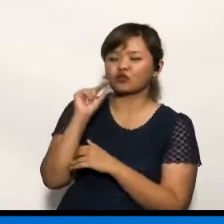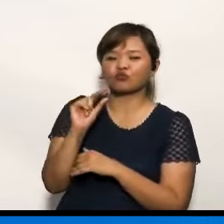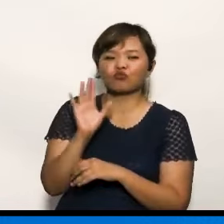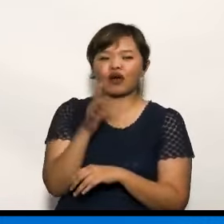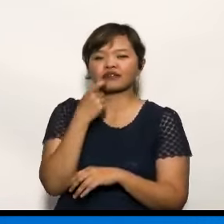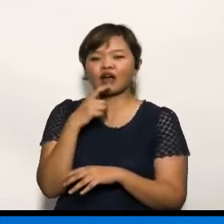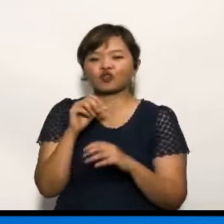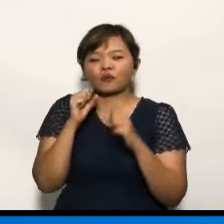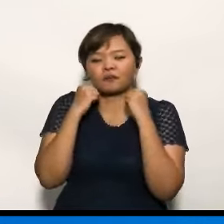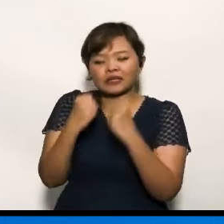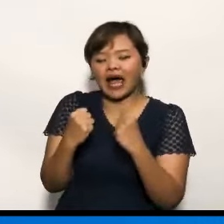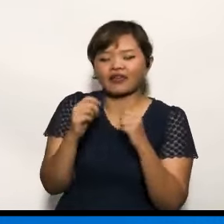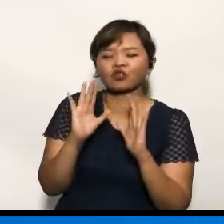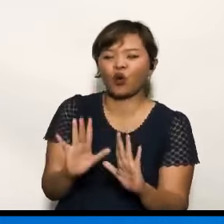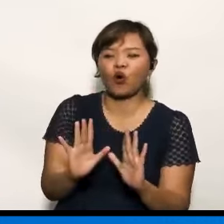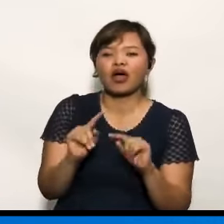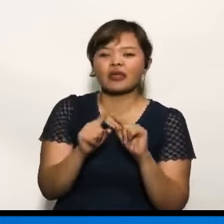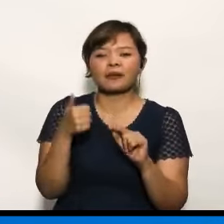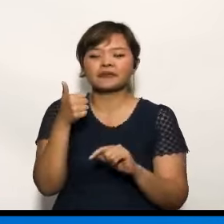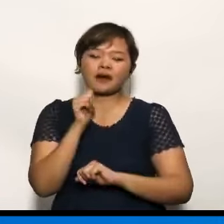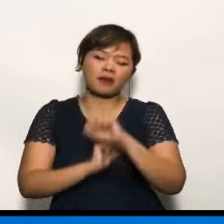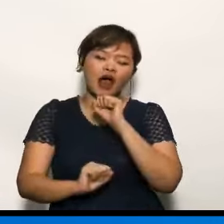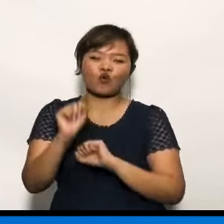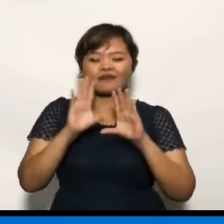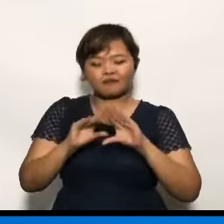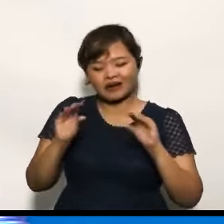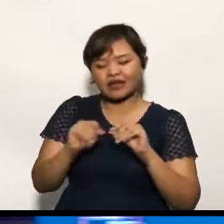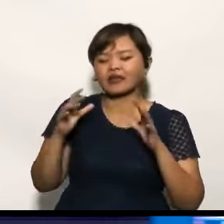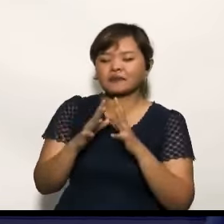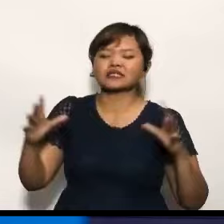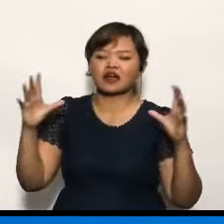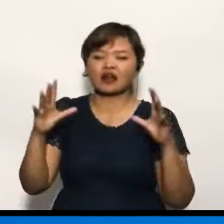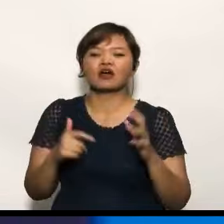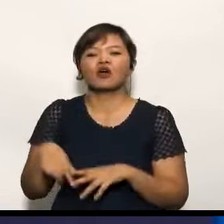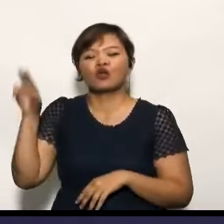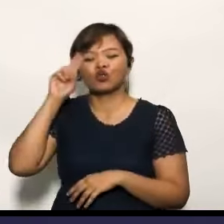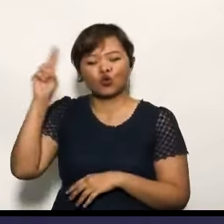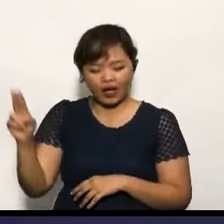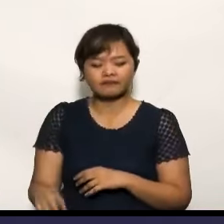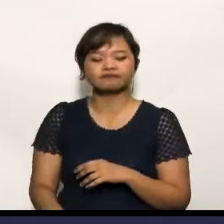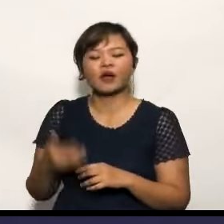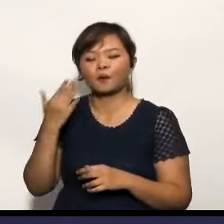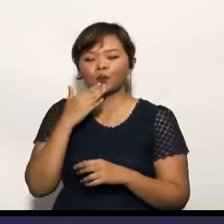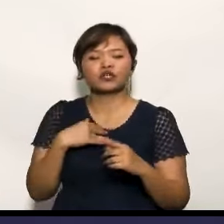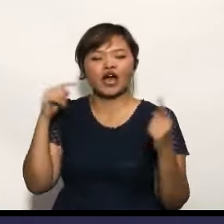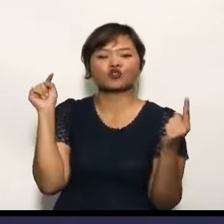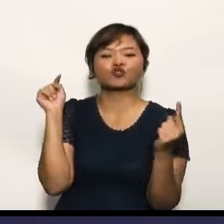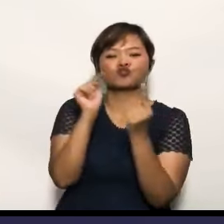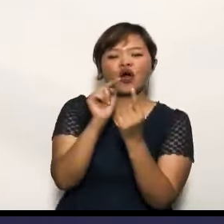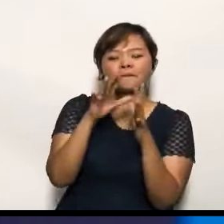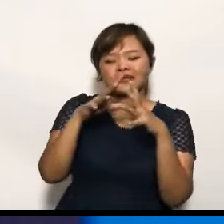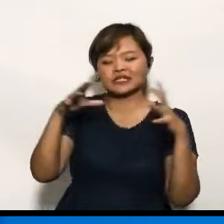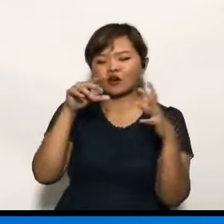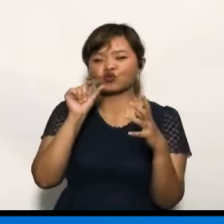untuk bertahan hidup, tapi untuk melakukan karya-karya yang besar. Tuhan memiliki tujuan